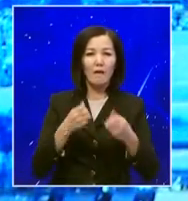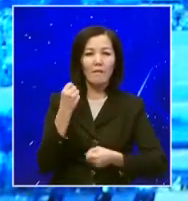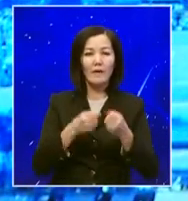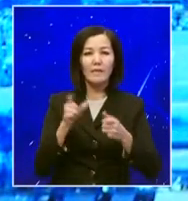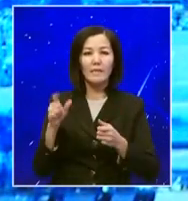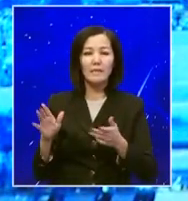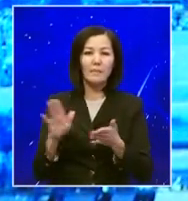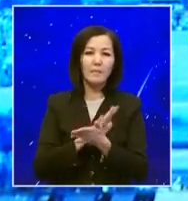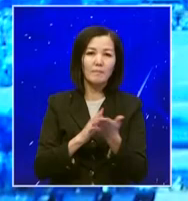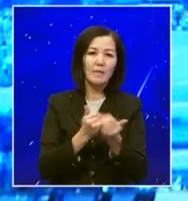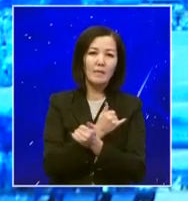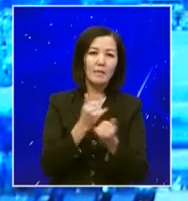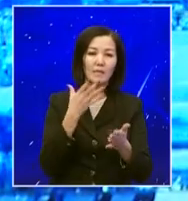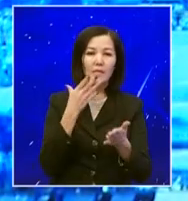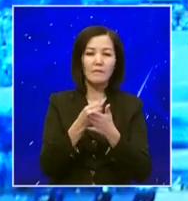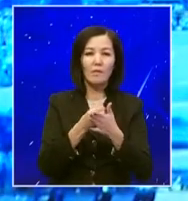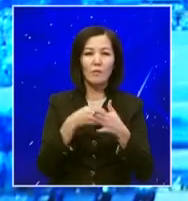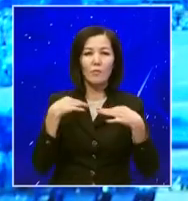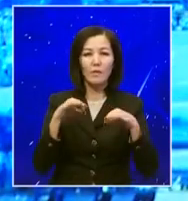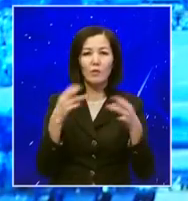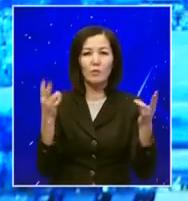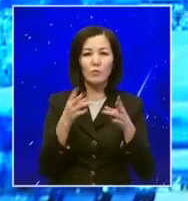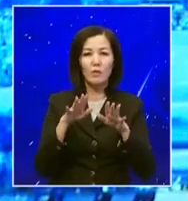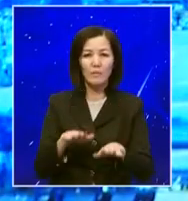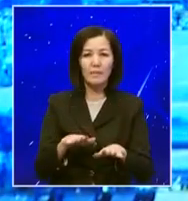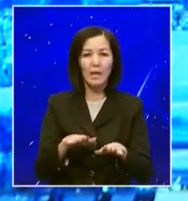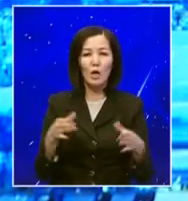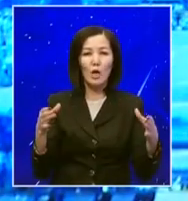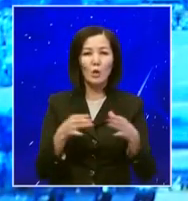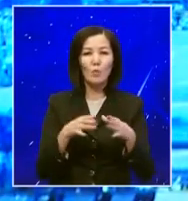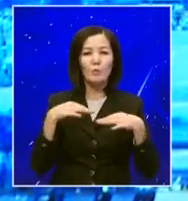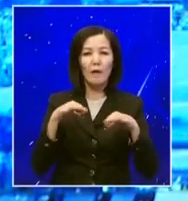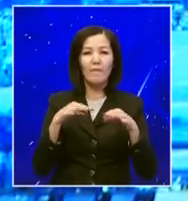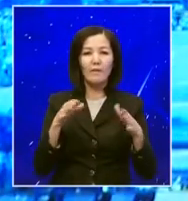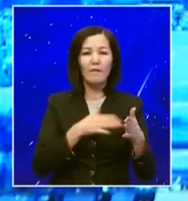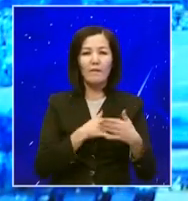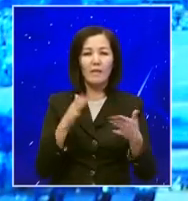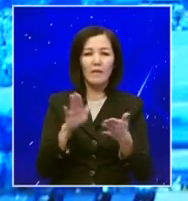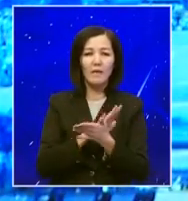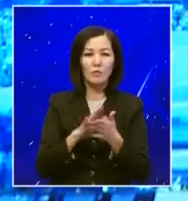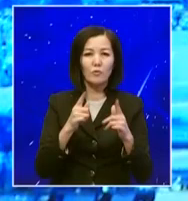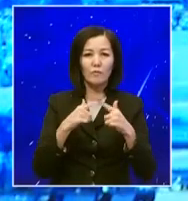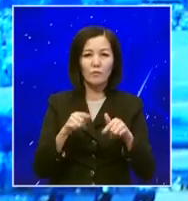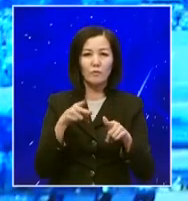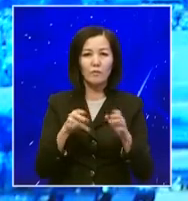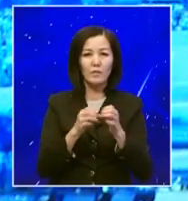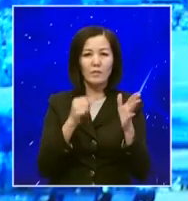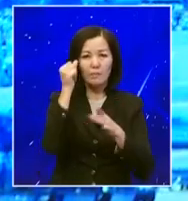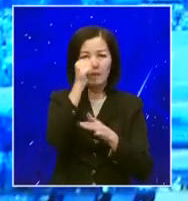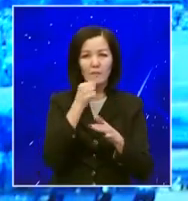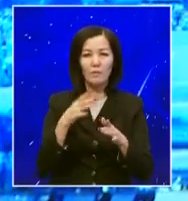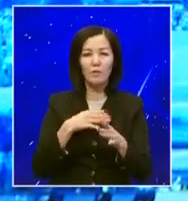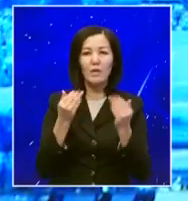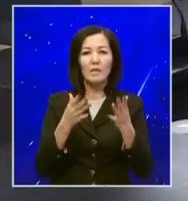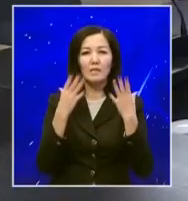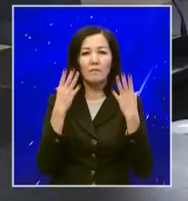безвозмездно доставляли их на своем транспорте в нужные им места. Группа автоволонтеров создана в 2017 году.